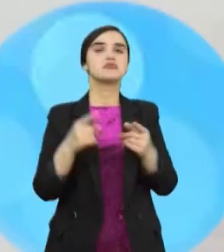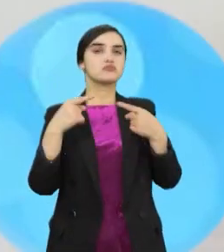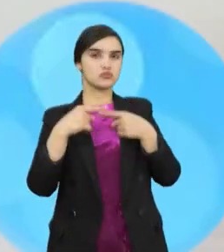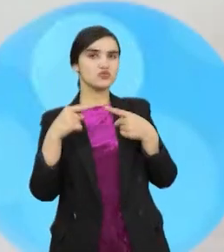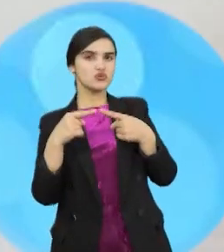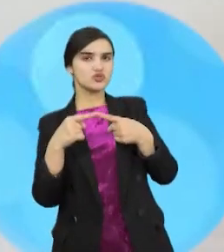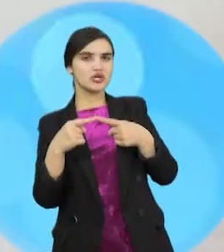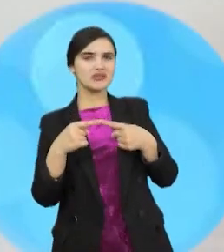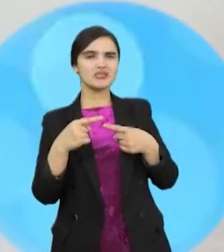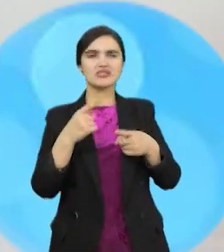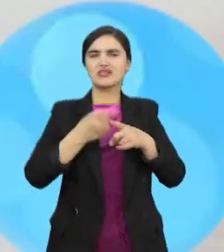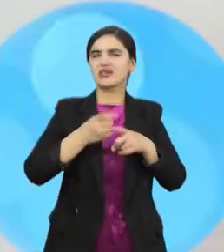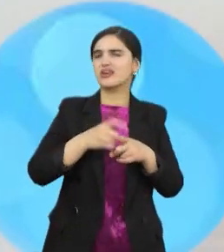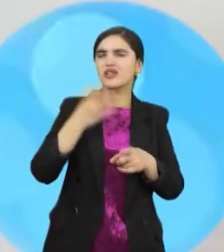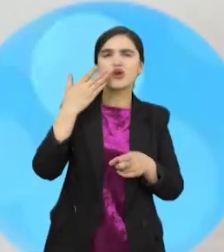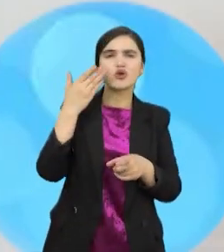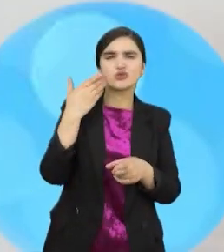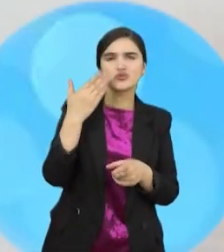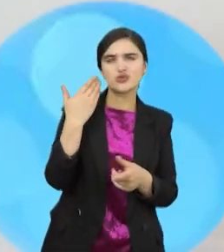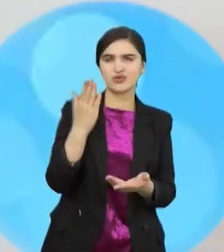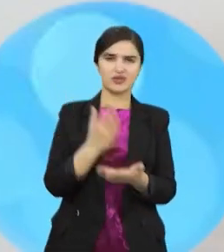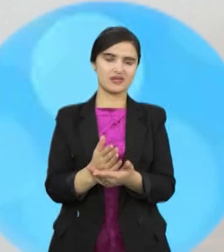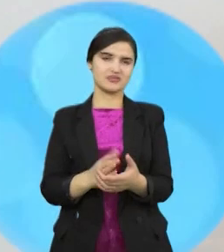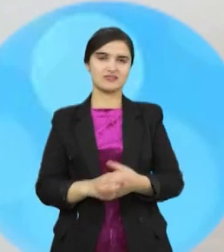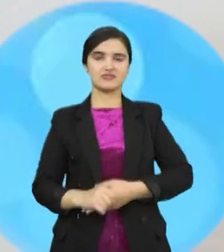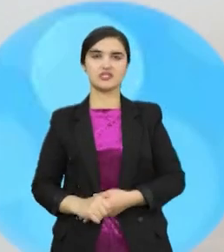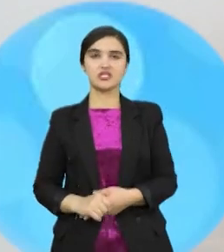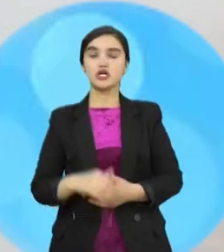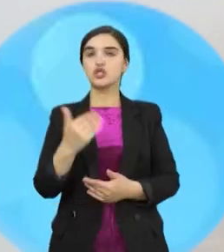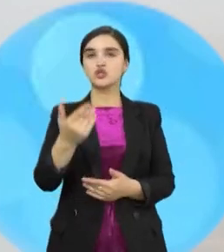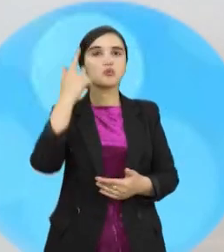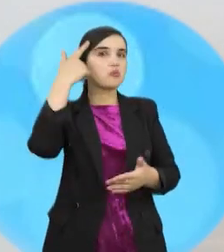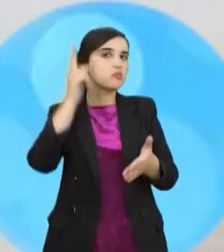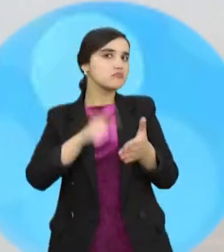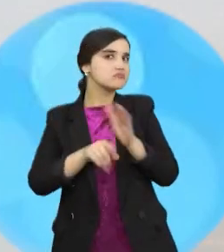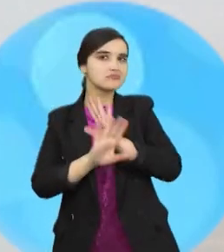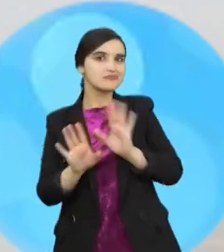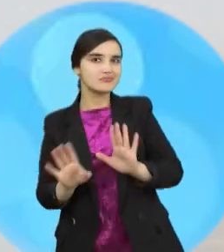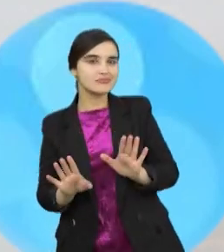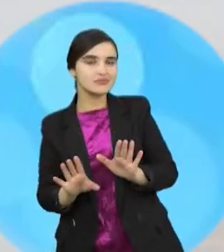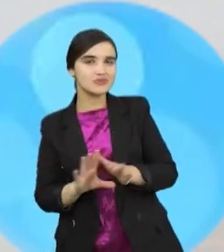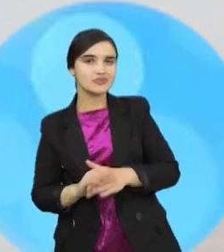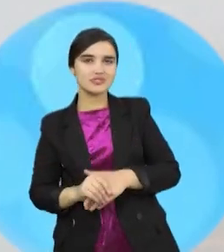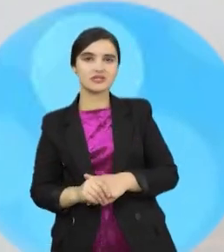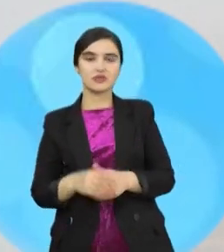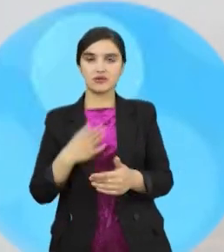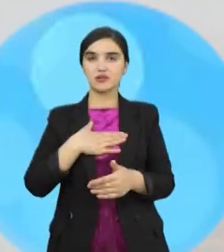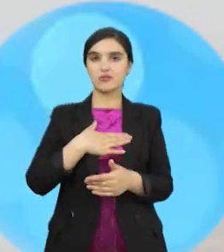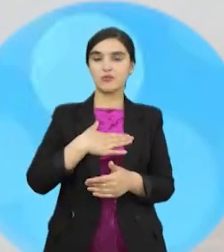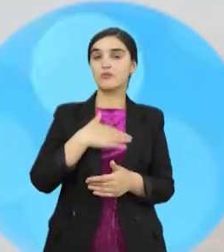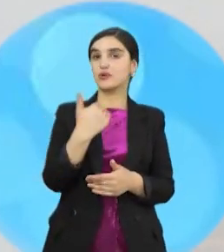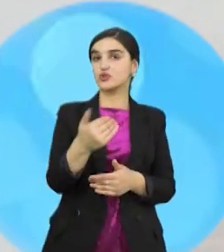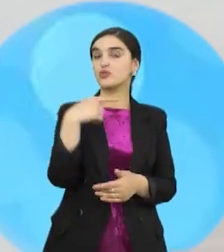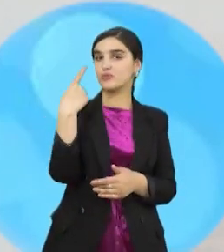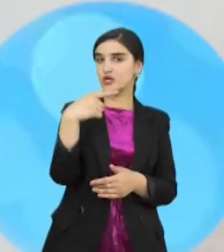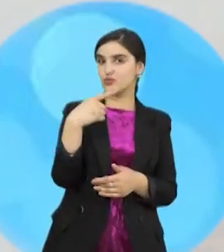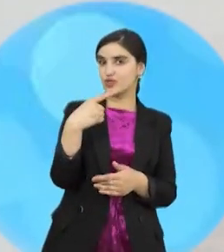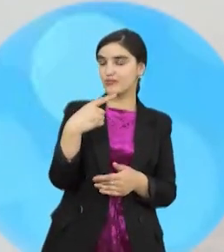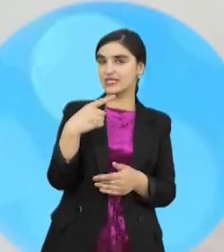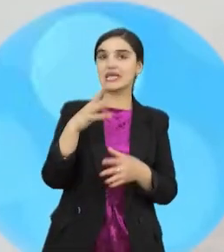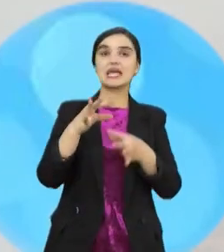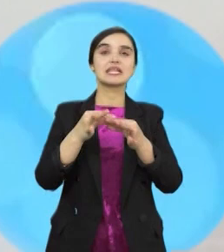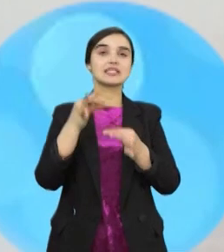در حقیقت این خیلی آسان و ساده است و شما باور نمیکنید وقتی که من با شما میگویم که